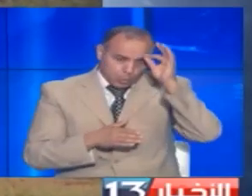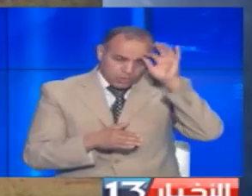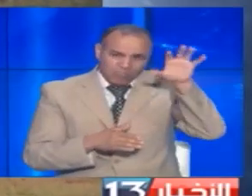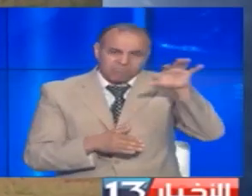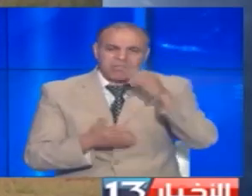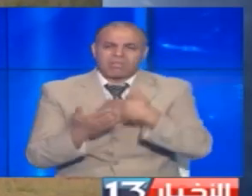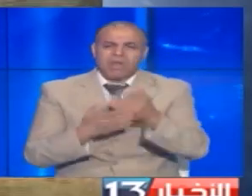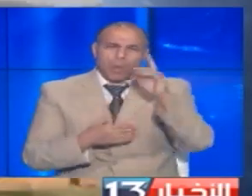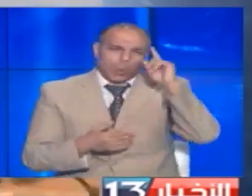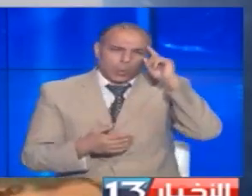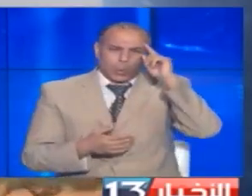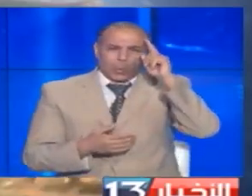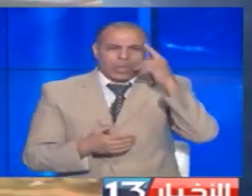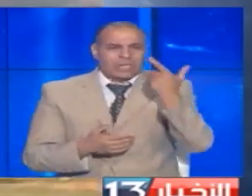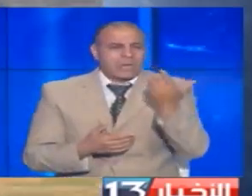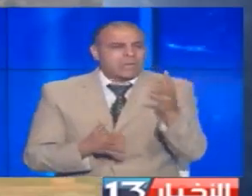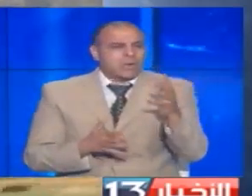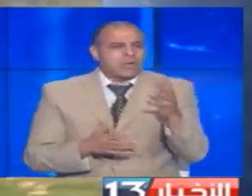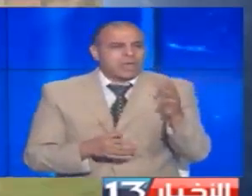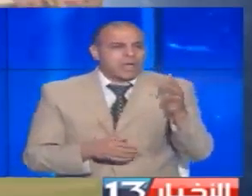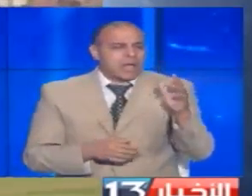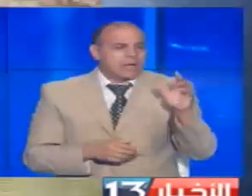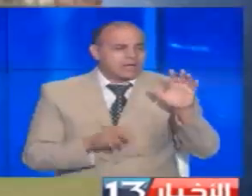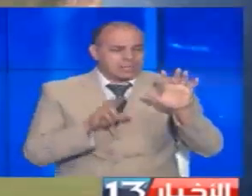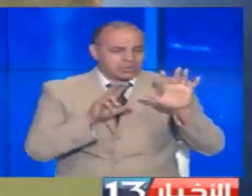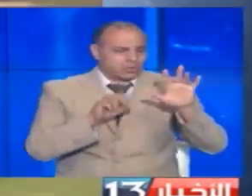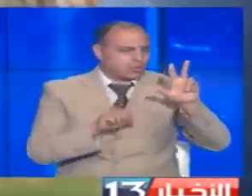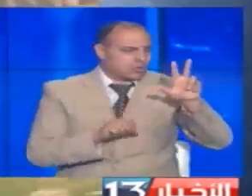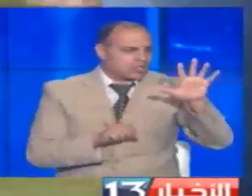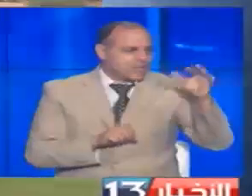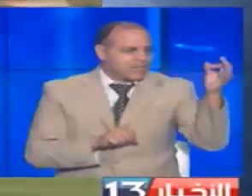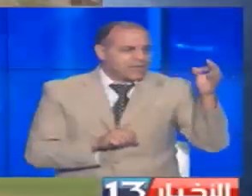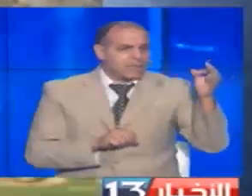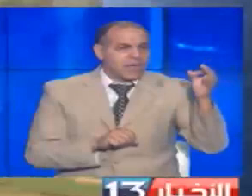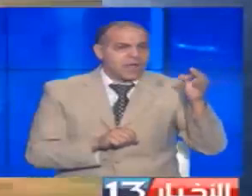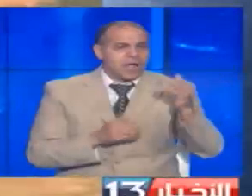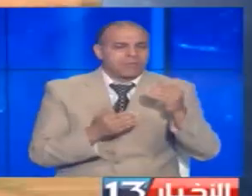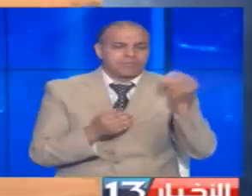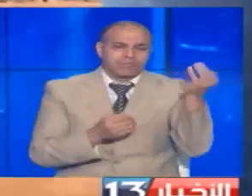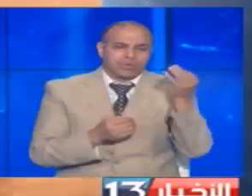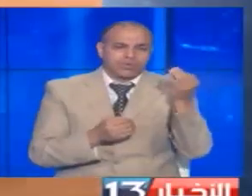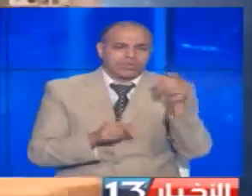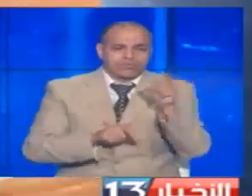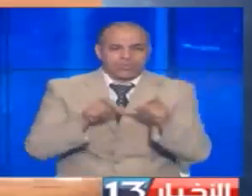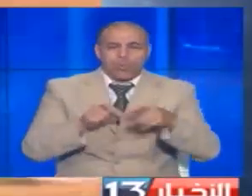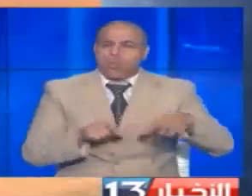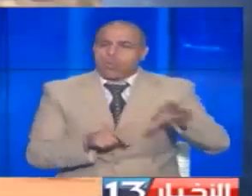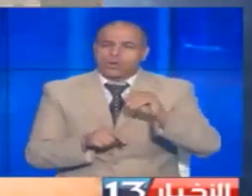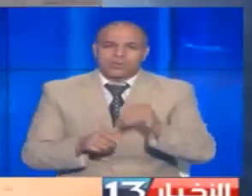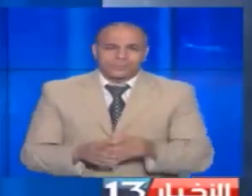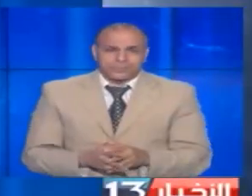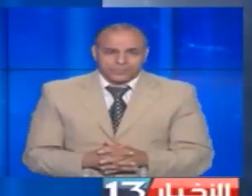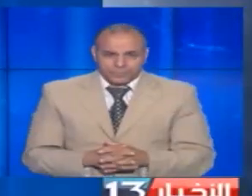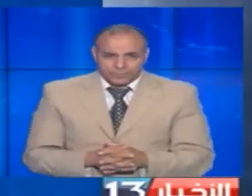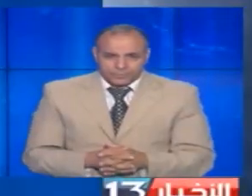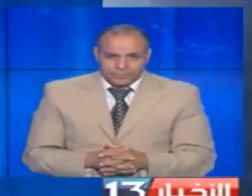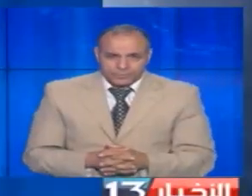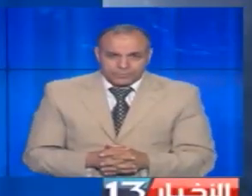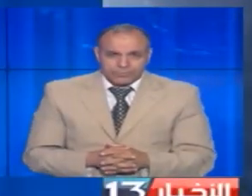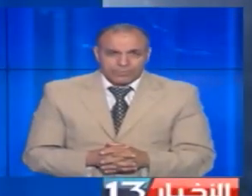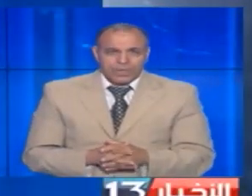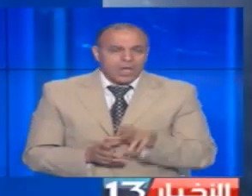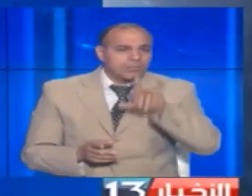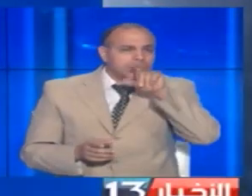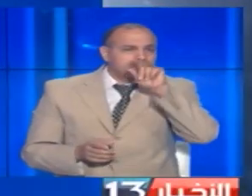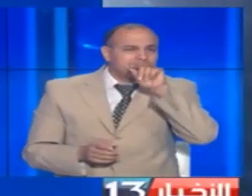فوضويه اي ما يمثل خمسه وثلاثين بالمائه من نسبه سكان البلاد الطائر